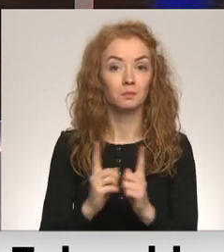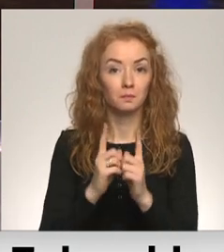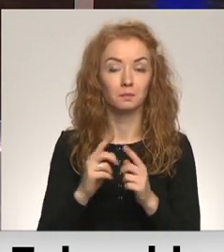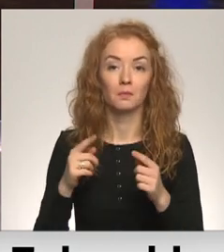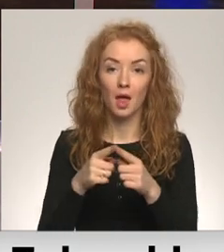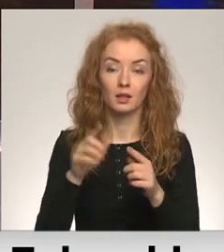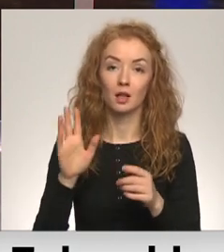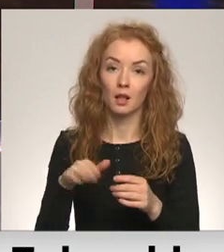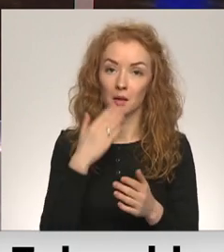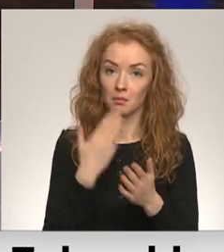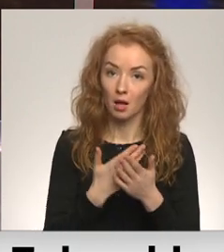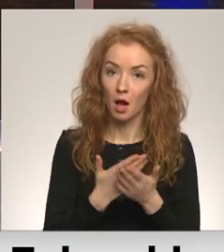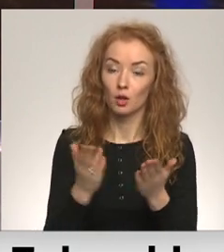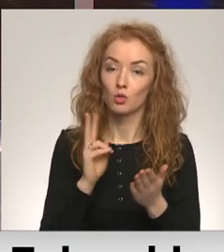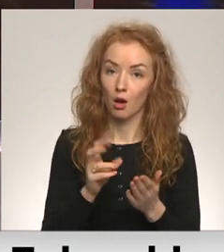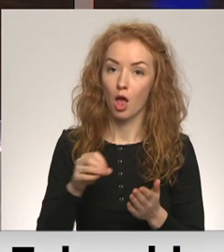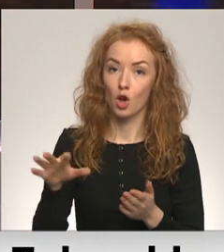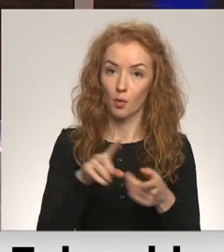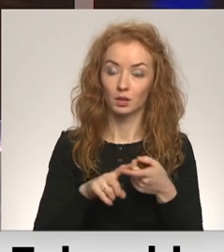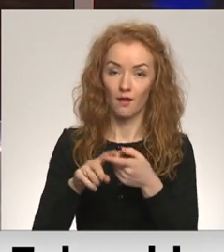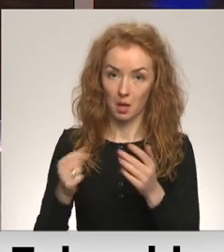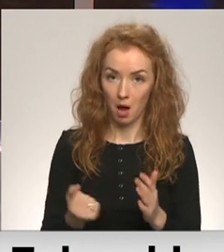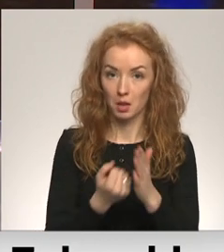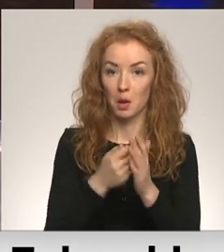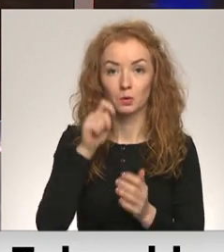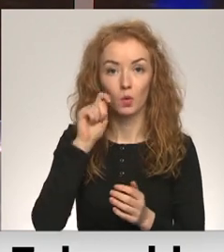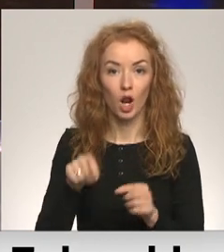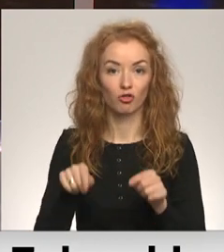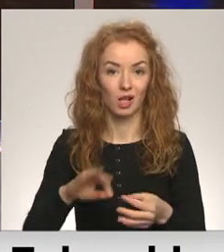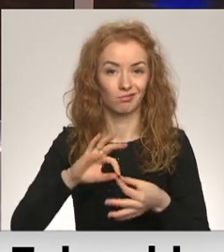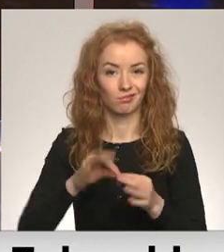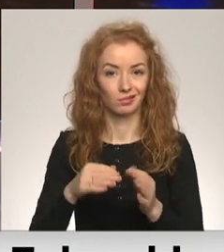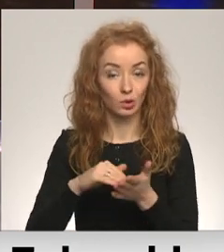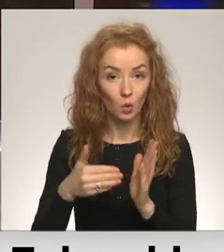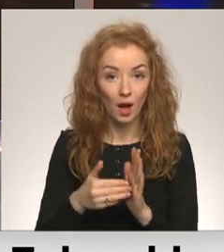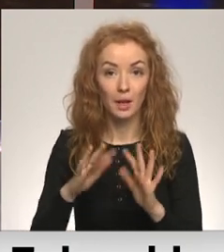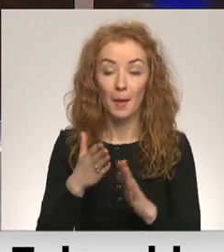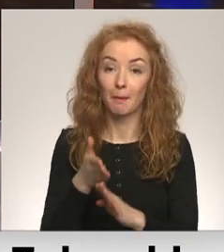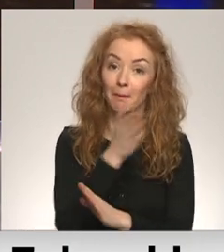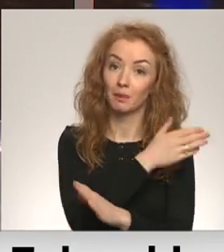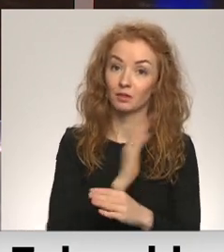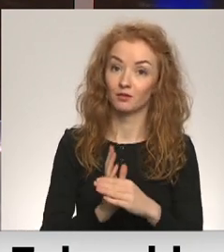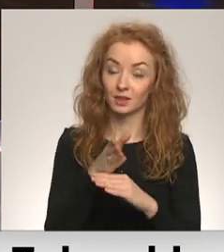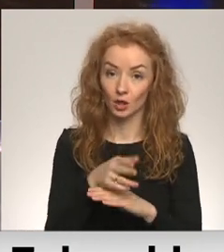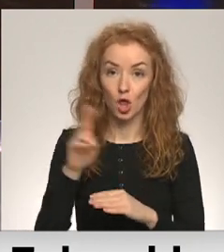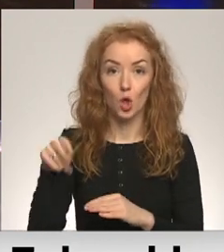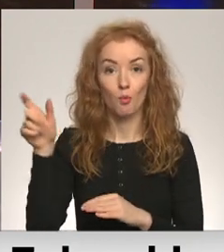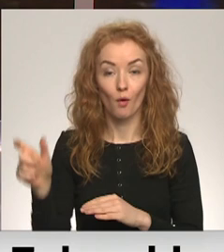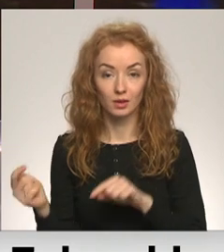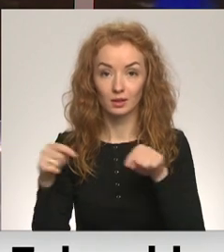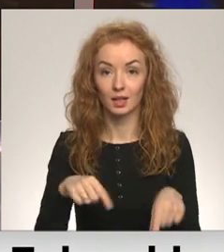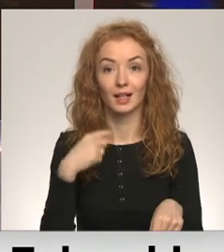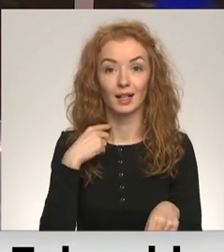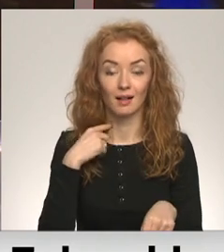demonstrēt Eiropas Savienības atbalstu Ukrainai politiski sarežģītajā laikā. Bet vēl pirms vizītes Ukrainā Dombrovskis ieradās Rīgā,